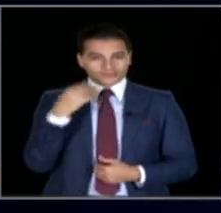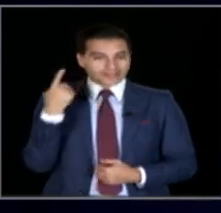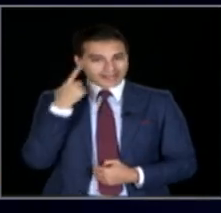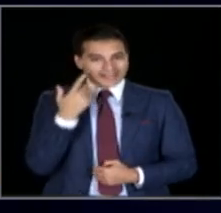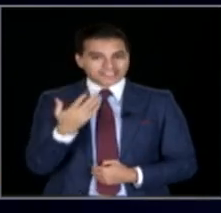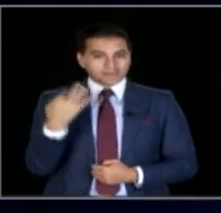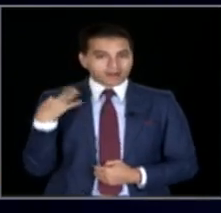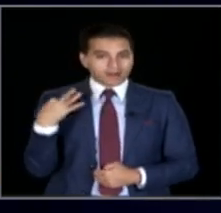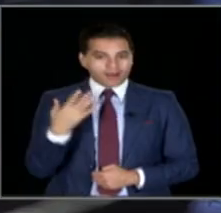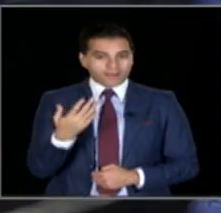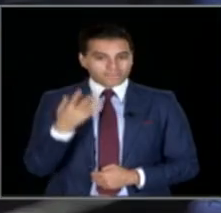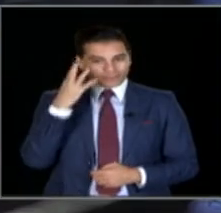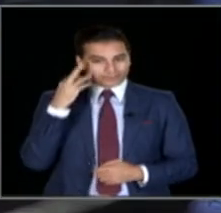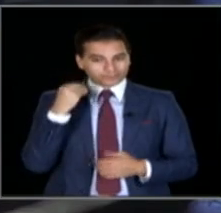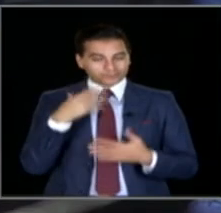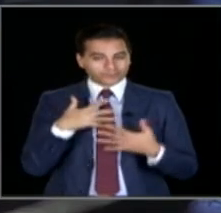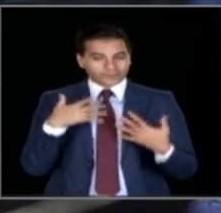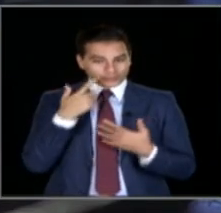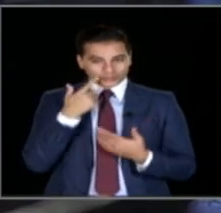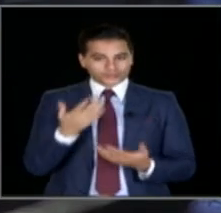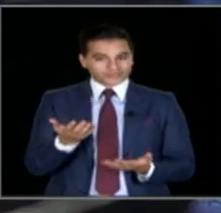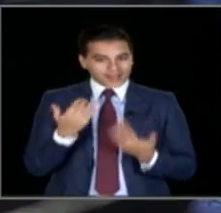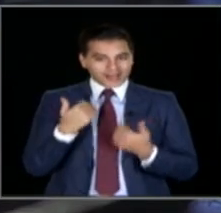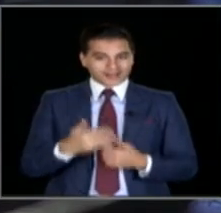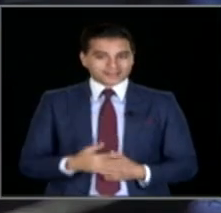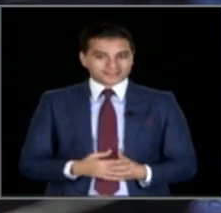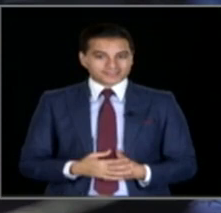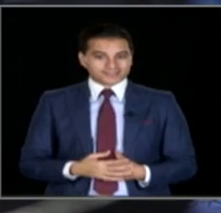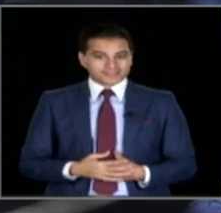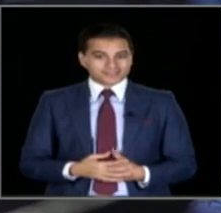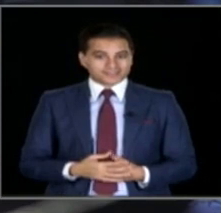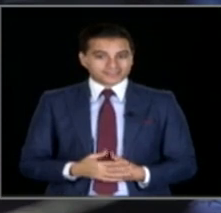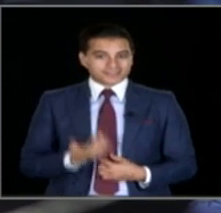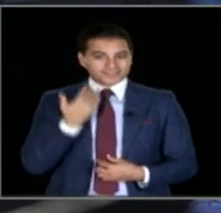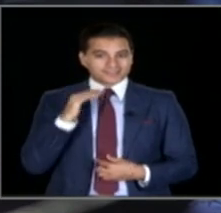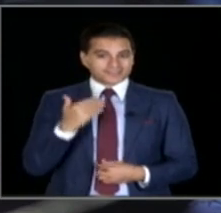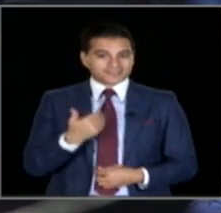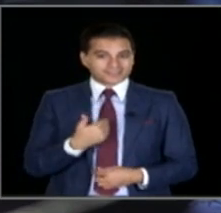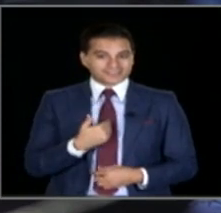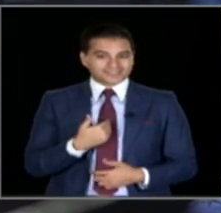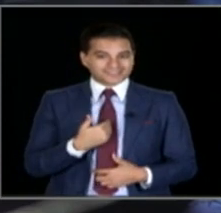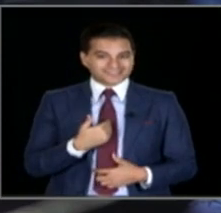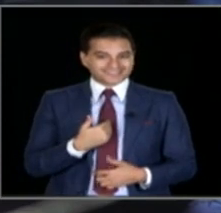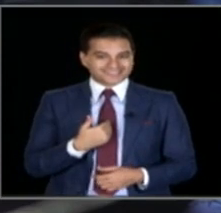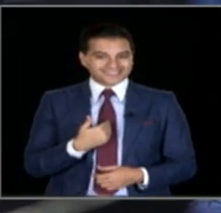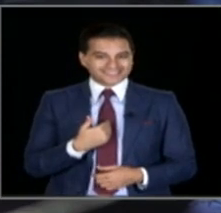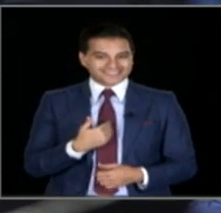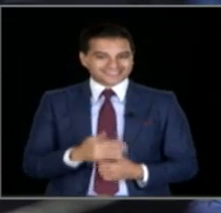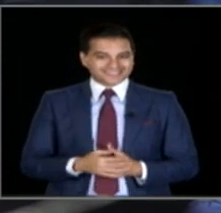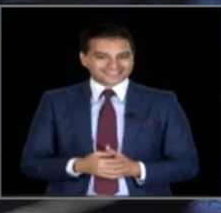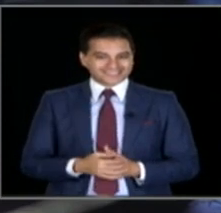نسمع تمتعنا كده بشويه مزيك. ده شرف يا سيد الروائي.